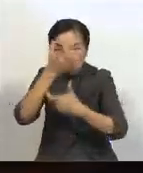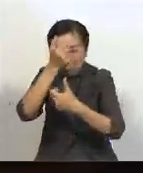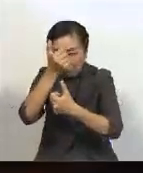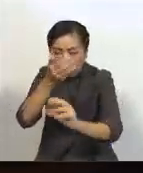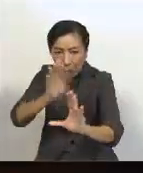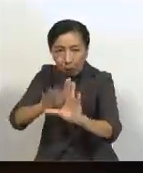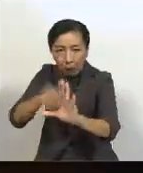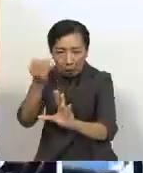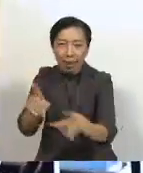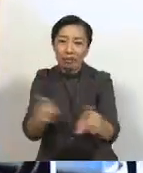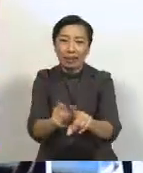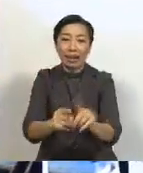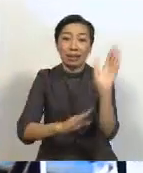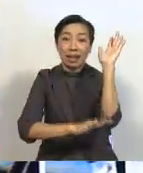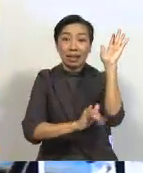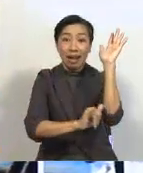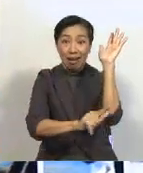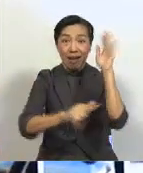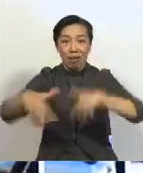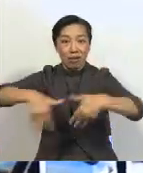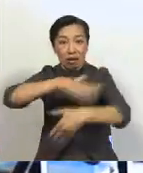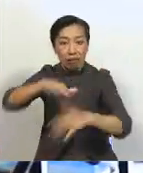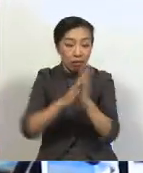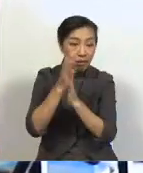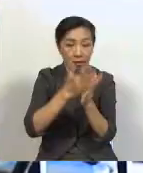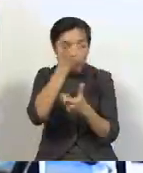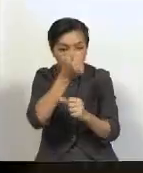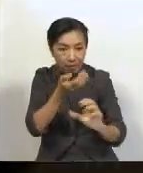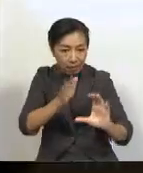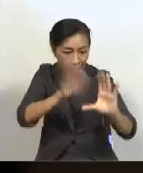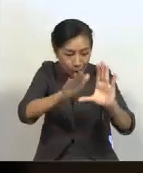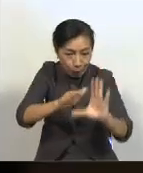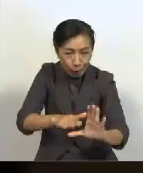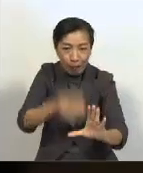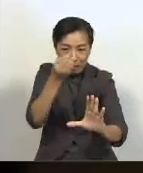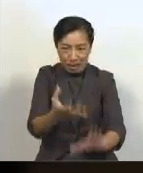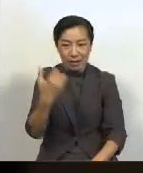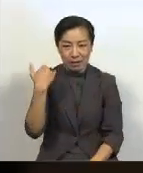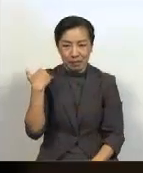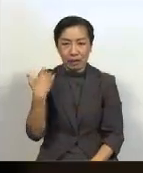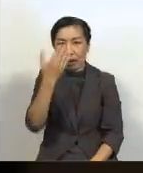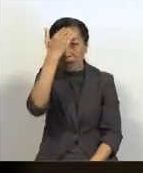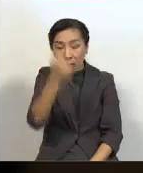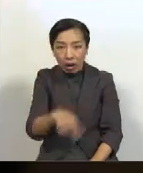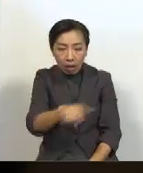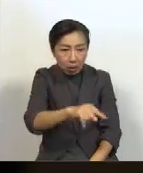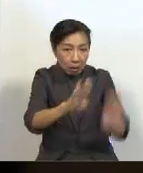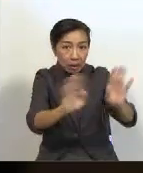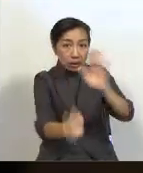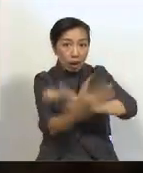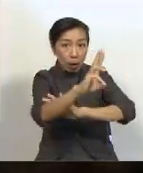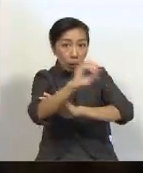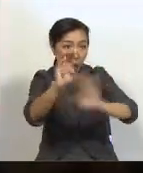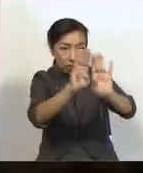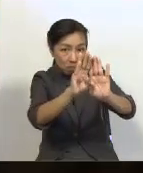แพ้เฟส1เหมือนกันนะอย่างจังหวัดยะลาเนี่ยประชาชนเนี่ยตื่นตัวลงทะเบียนชิมช็อปใช้กันอย่างคึกคักทีเดียวเพราะว่าทันทีที่เปิดให้ลงทะ